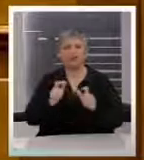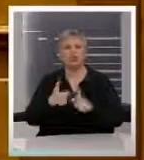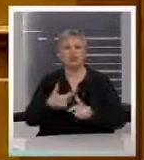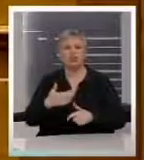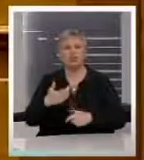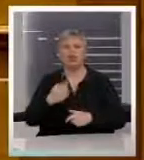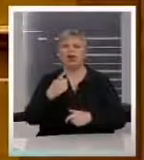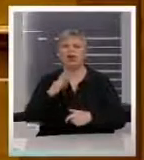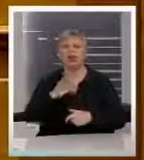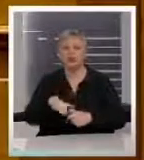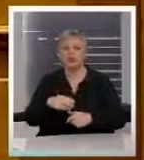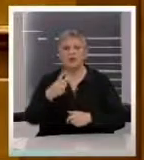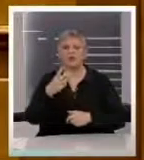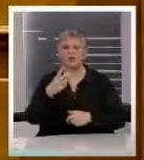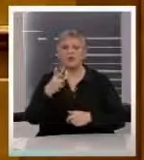παιδιά